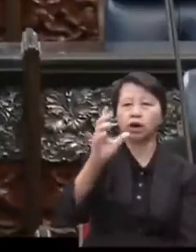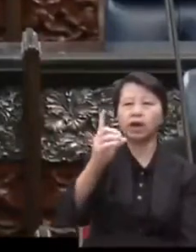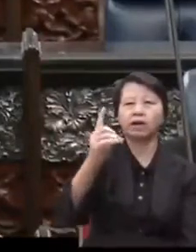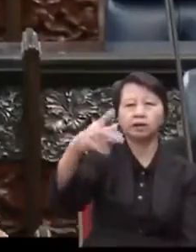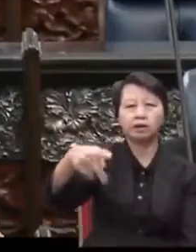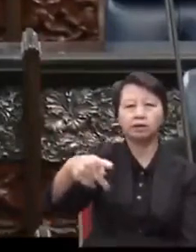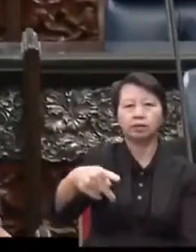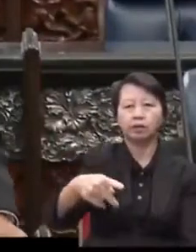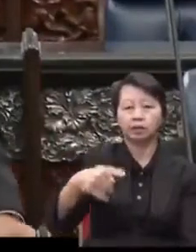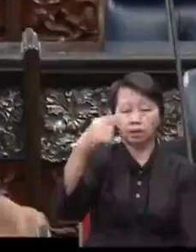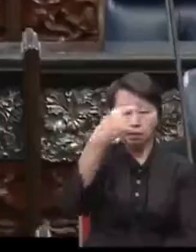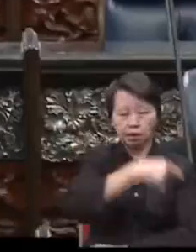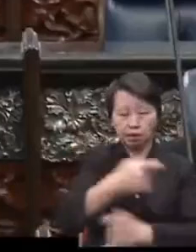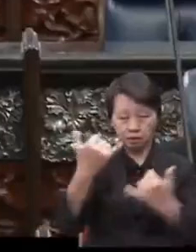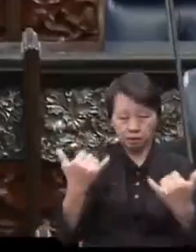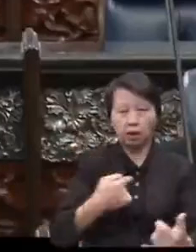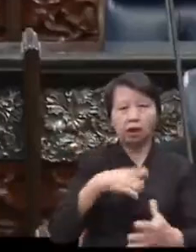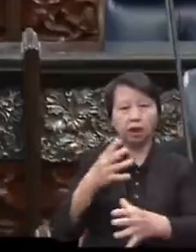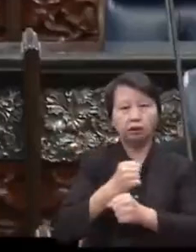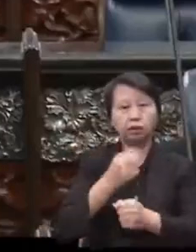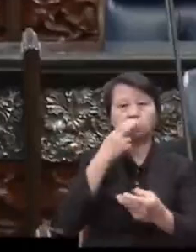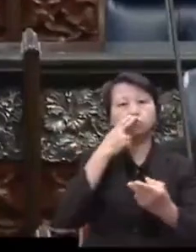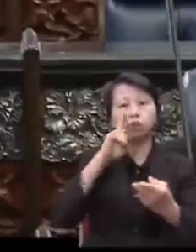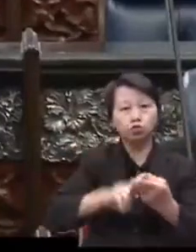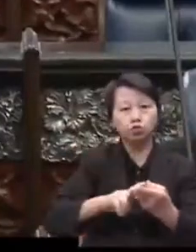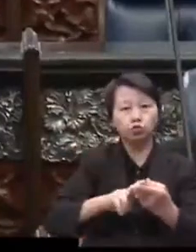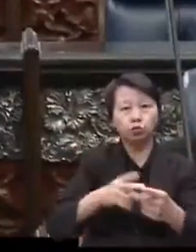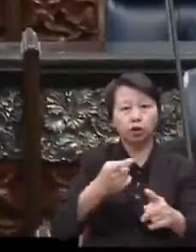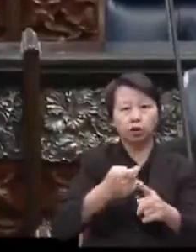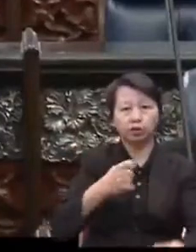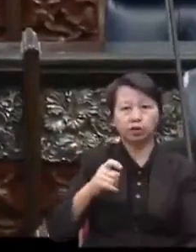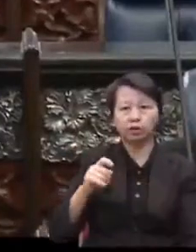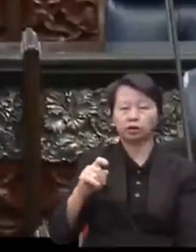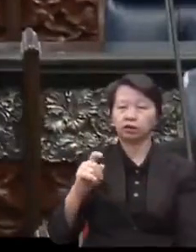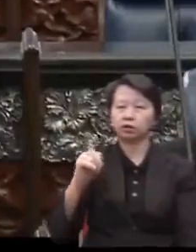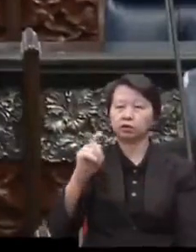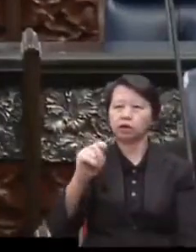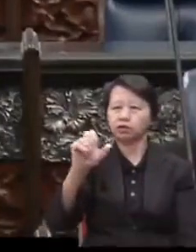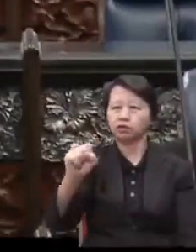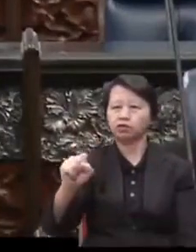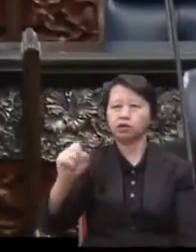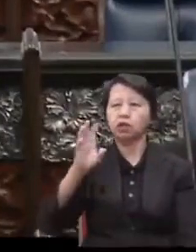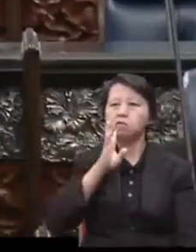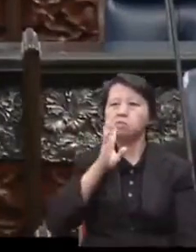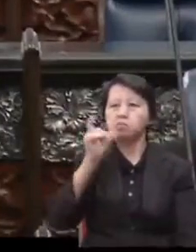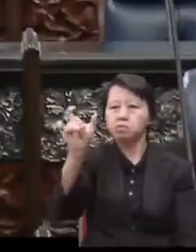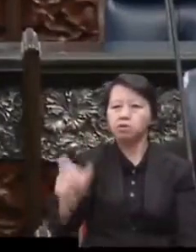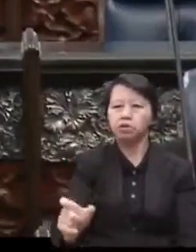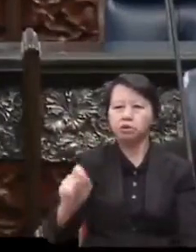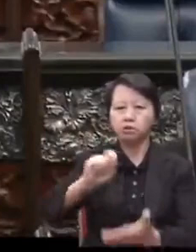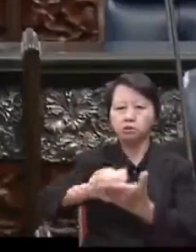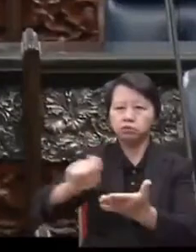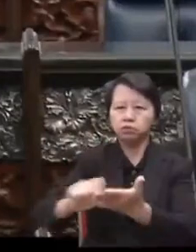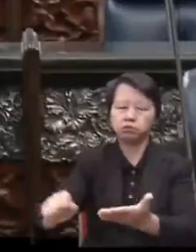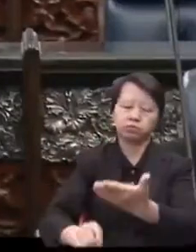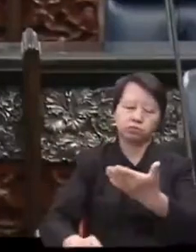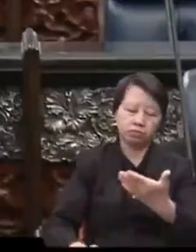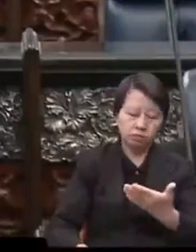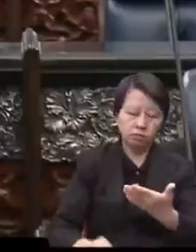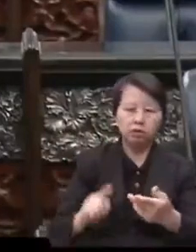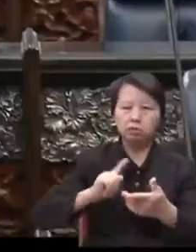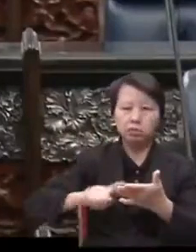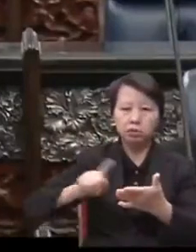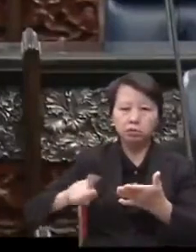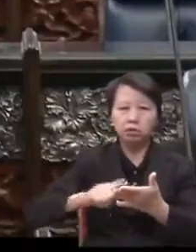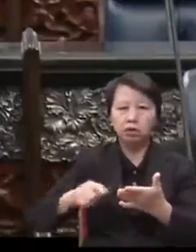Pada hari ini saya telah mendapat surat daripada Tan Sri speaker yang mana Tan Sri speaker menulis berdasarkan semakkan